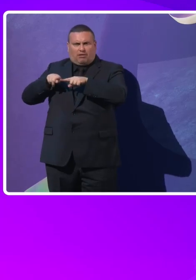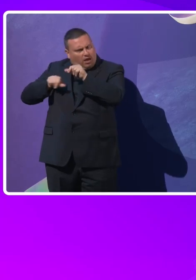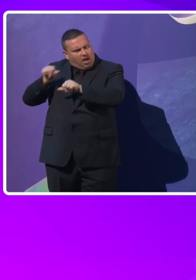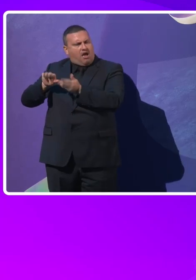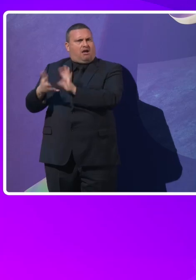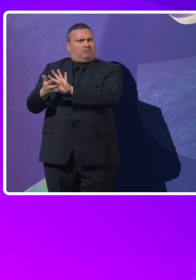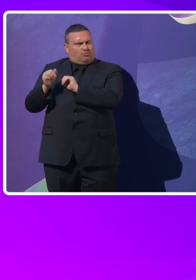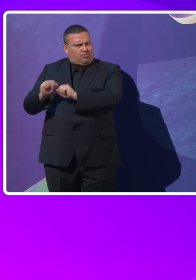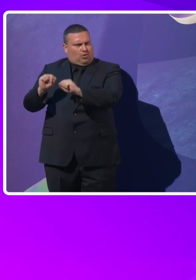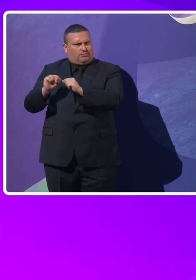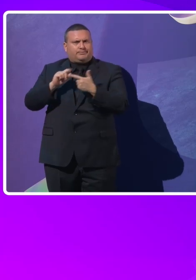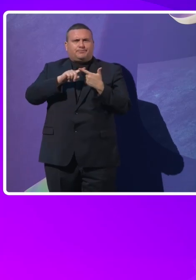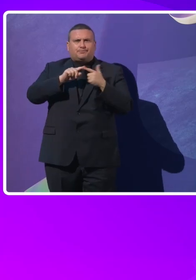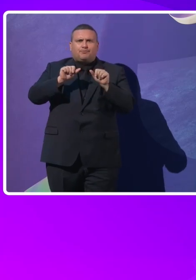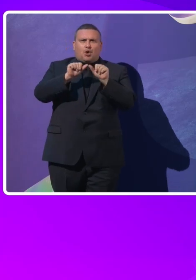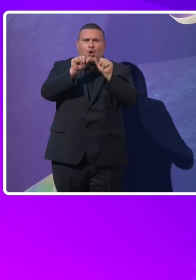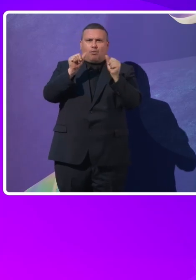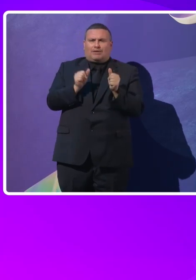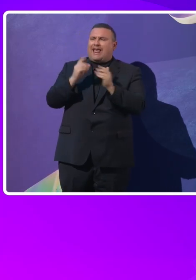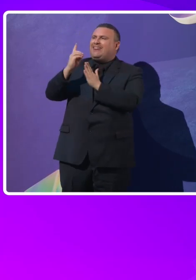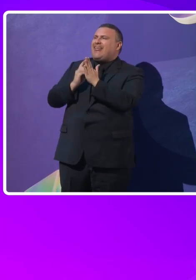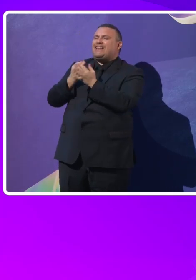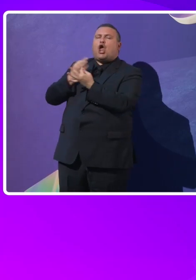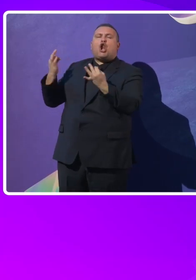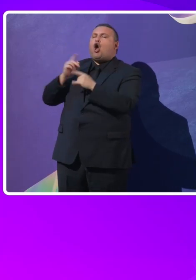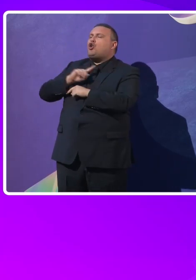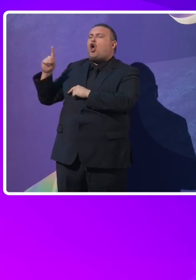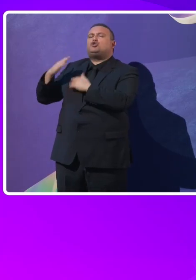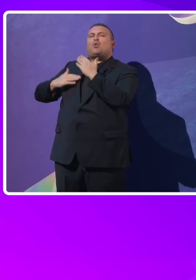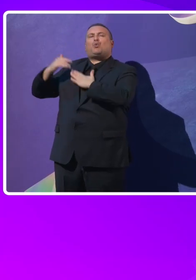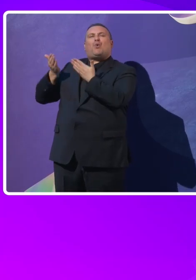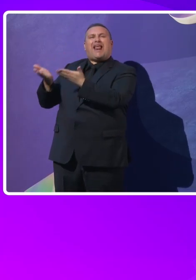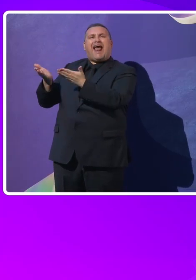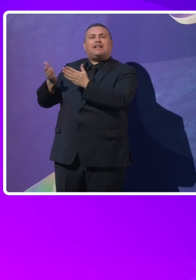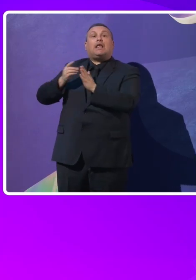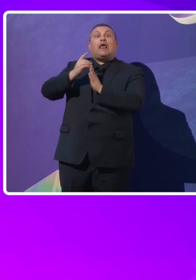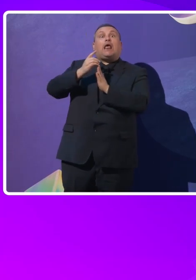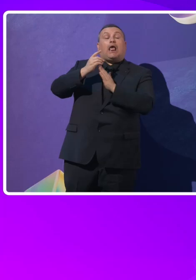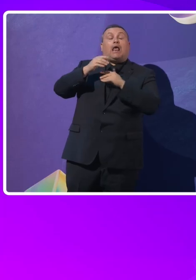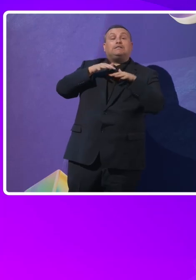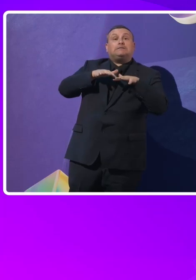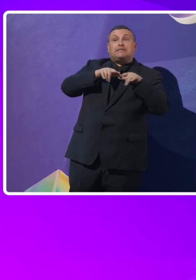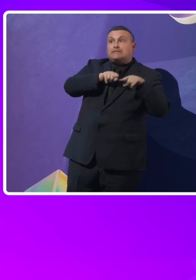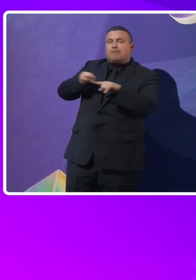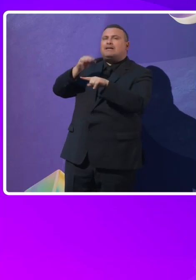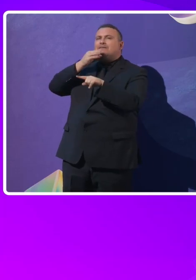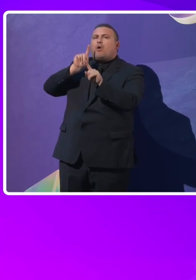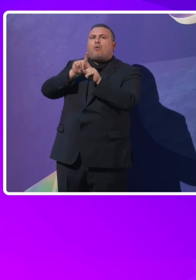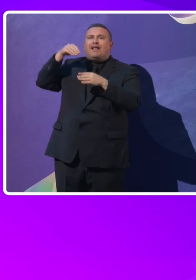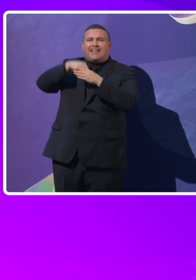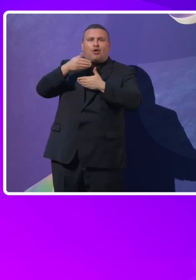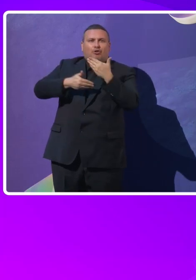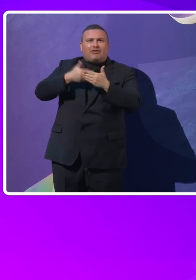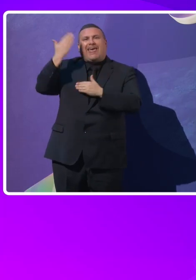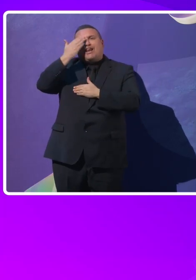di avere dei modelli che interpretano dei dati non strutturati che è quello di cui stiamo parlando fa sì che possiamo ridurre gli error rate all'interno dei processi Non